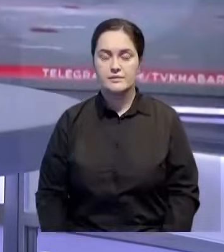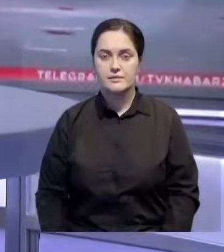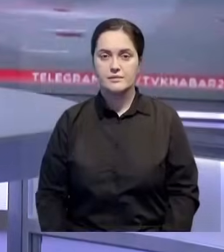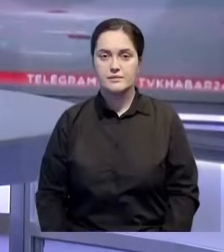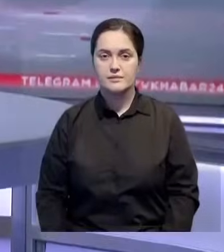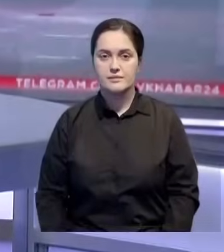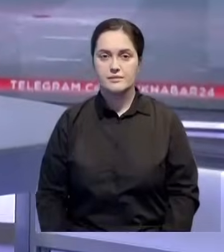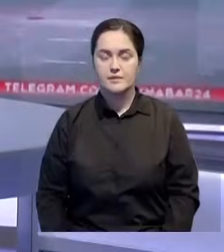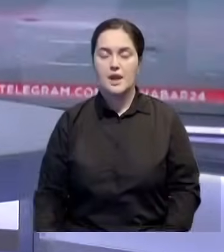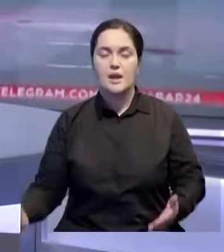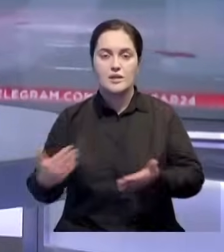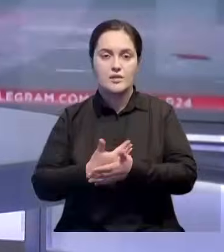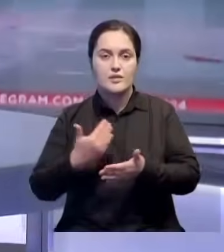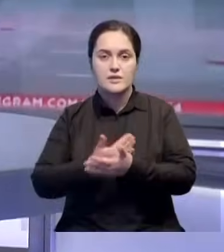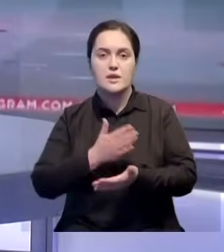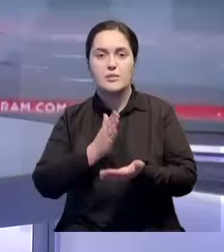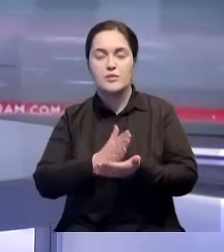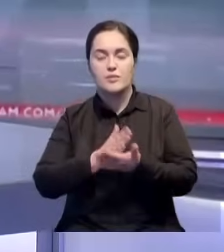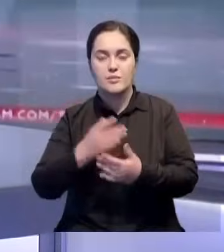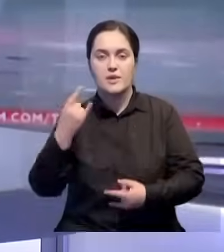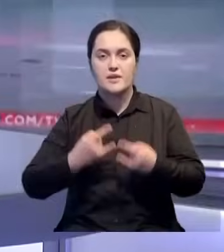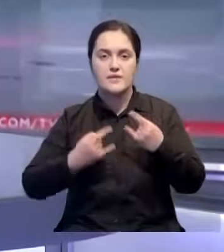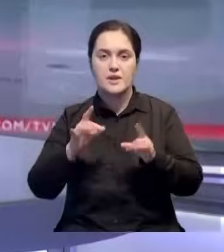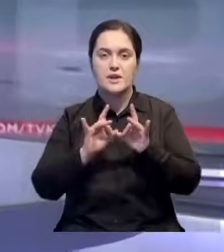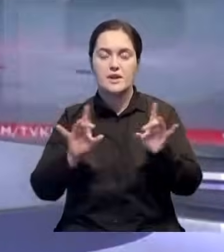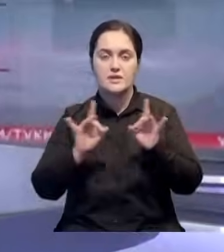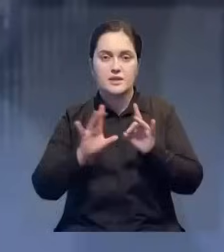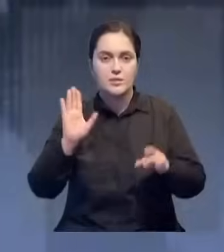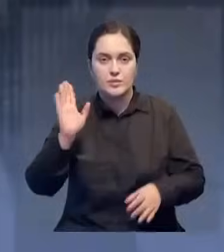Новости в эфире. В студии Гульнара Жандагулова. Сурдоперевод Виктория Антонишина.